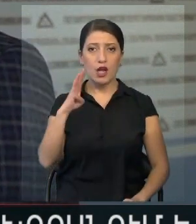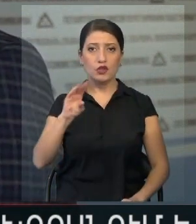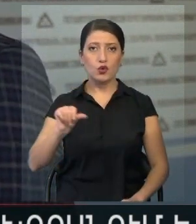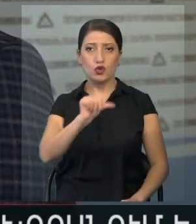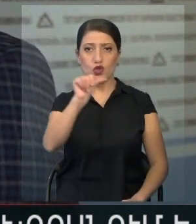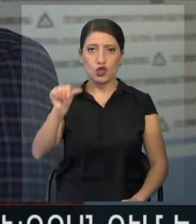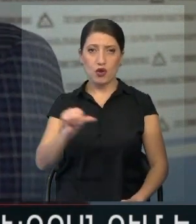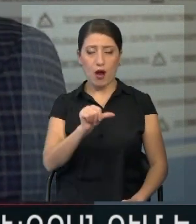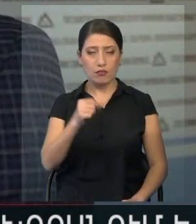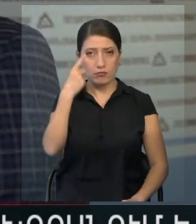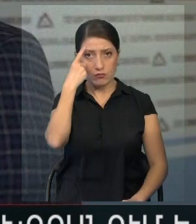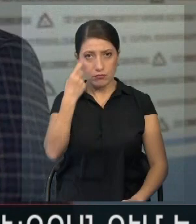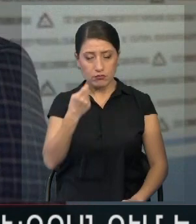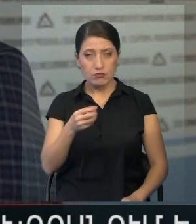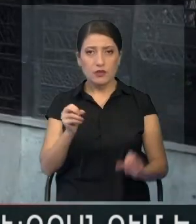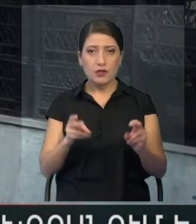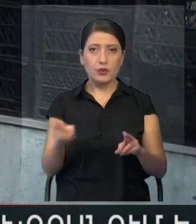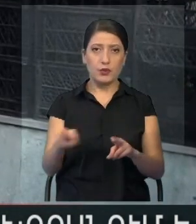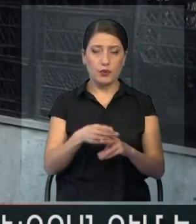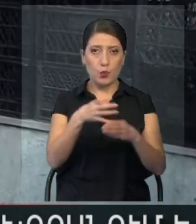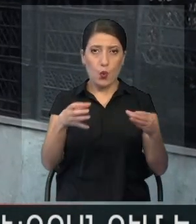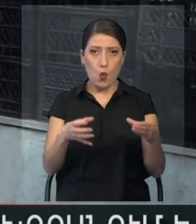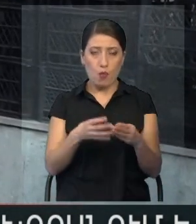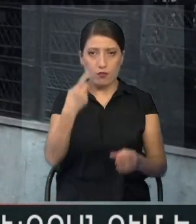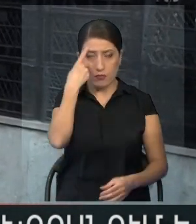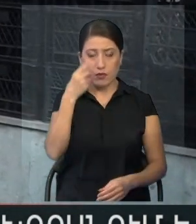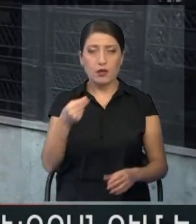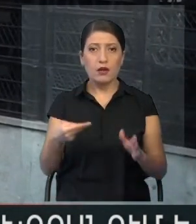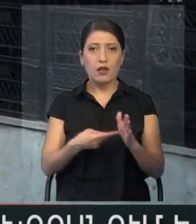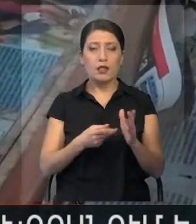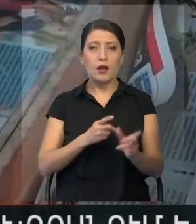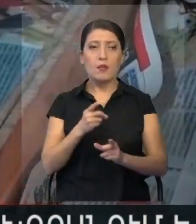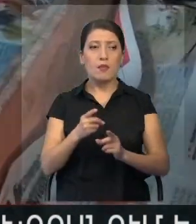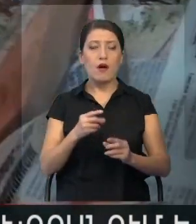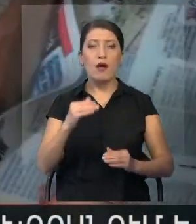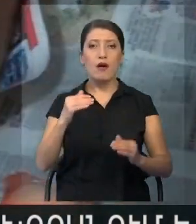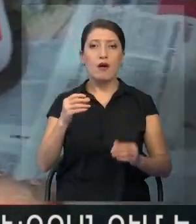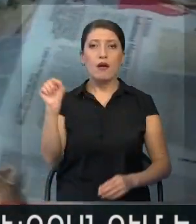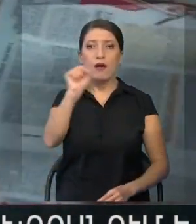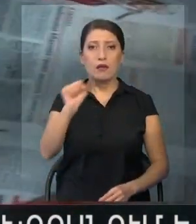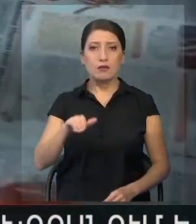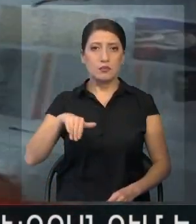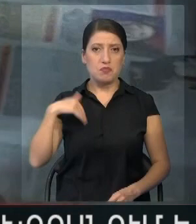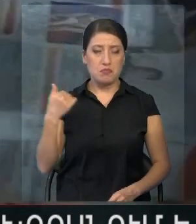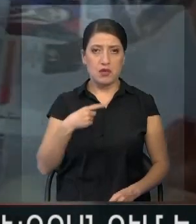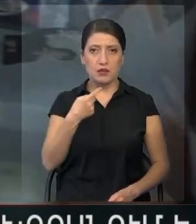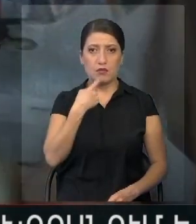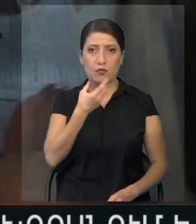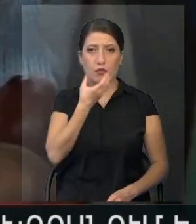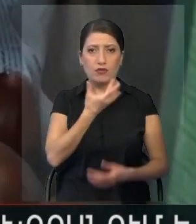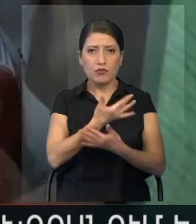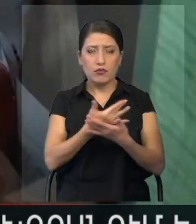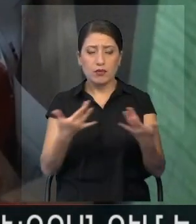են տեղեկացնել թե օպերատիվ շտաբերի թե ԺԳԾ-ի միջոցով։ Գների փոփոխությունը շատ է։ Արցախում միրգ բանջարեղենն է որոշ